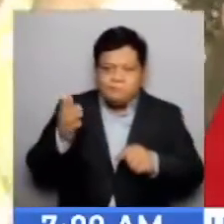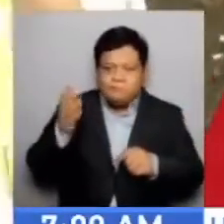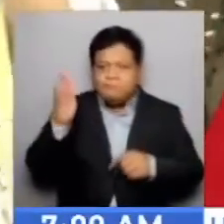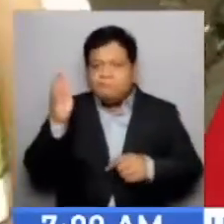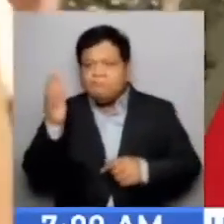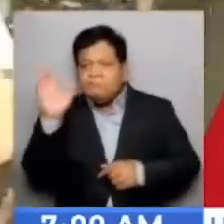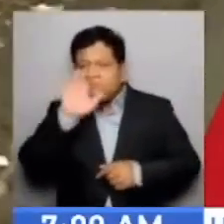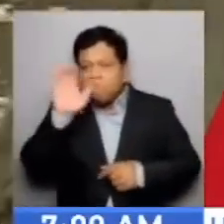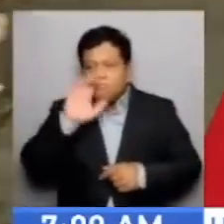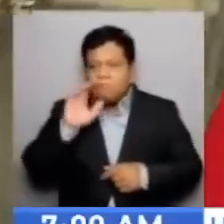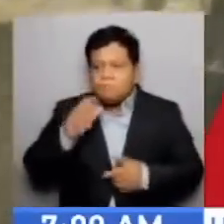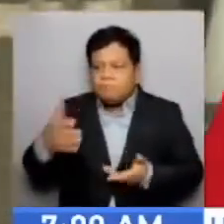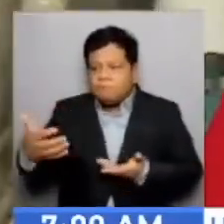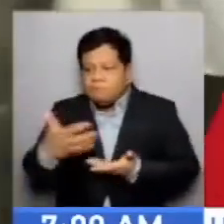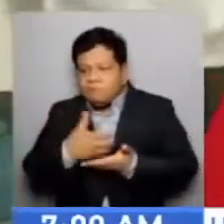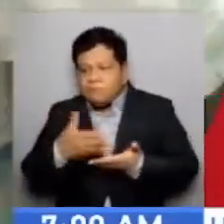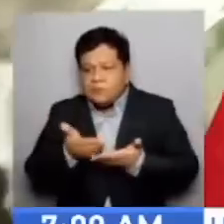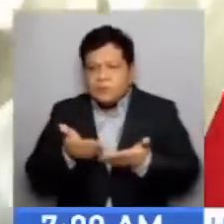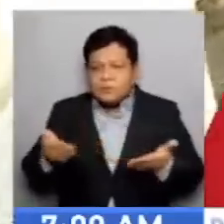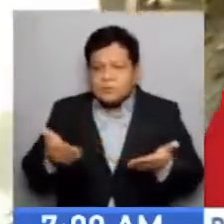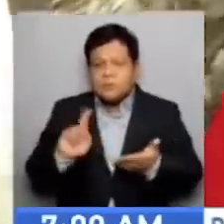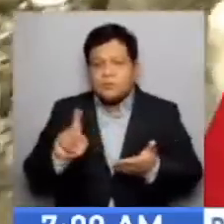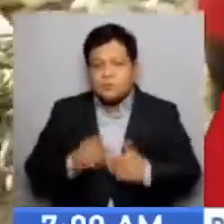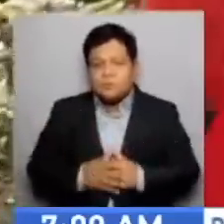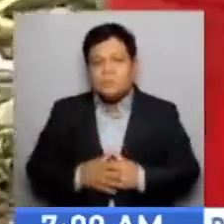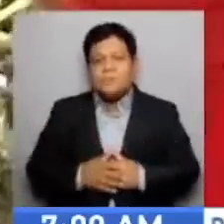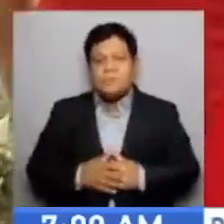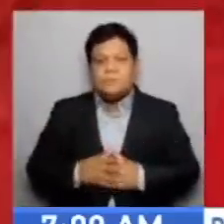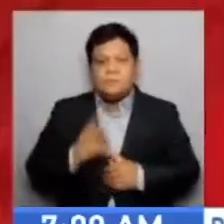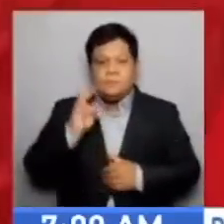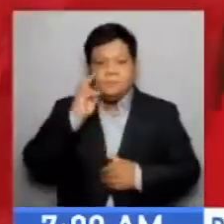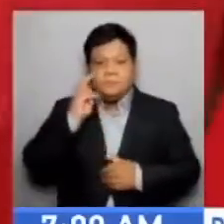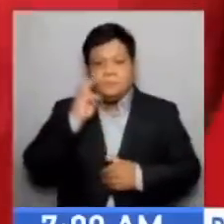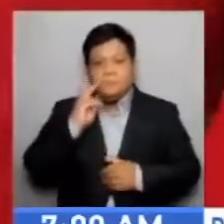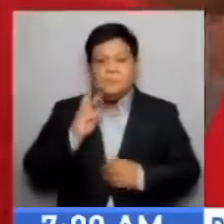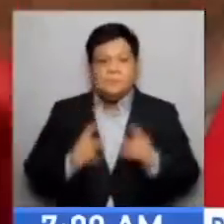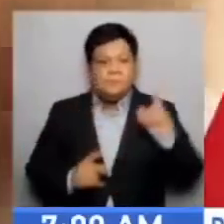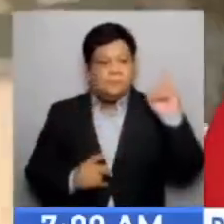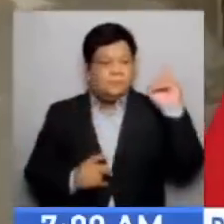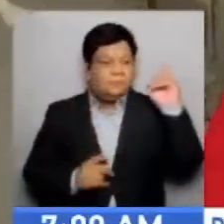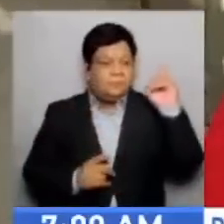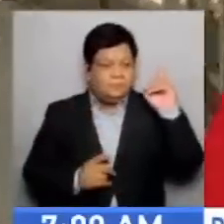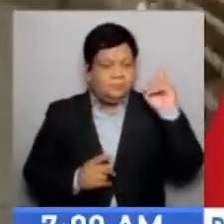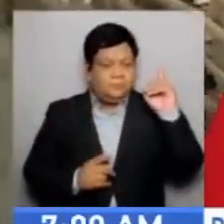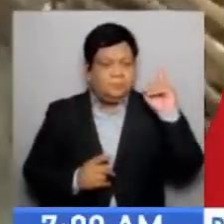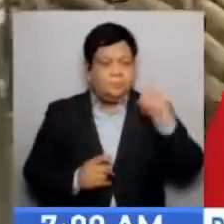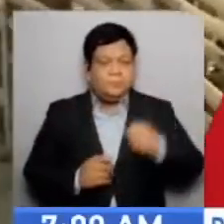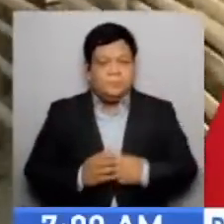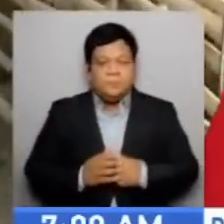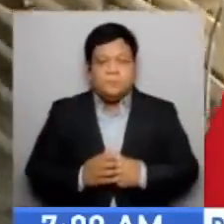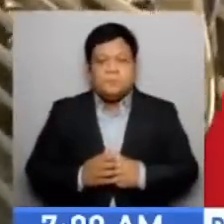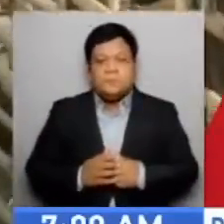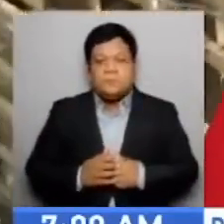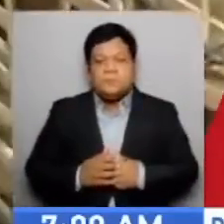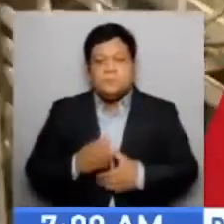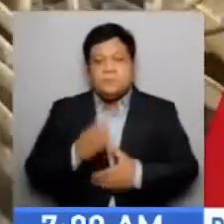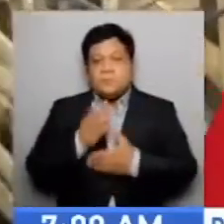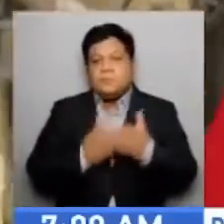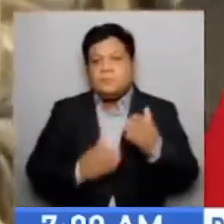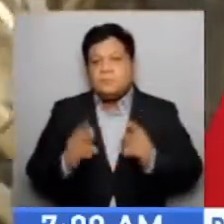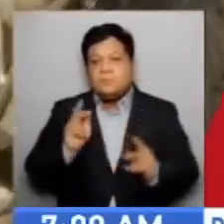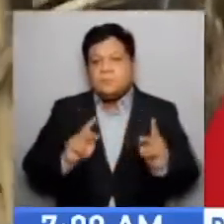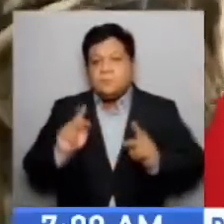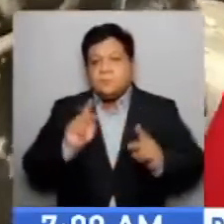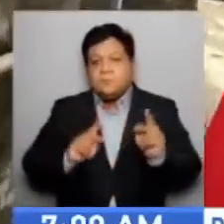na gamit. At punta tayo sa bahaging ito, Igan. Ito naman yung ilan sa mga residente na sinusubukan